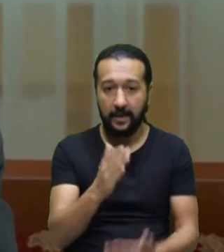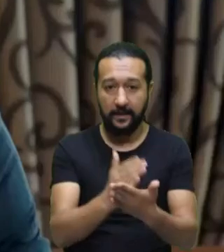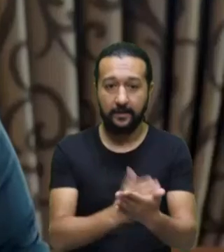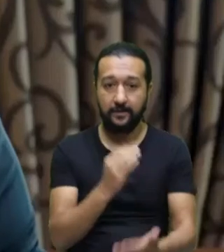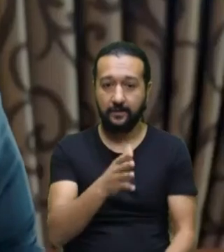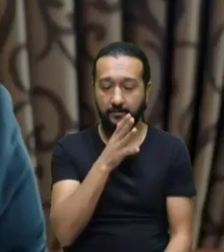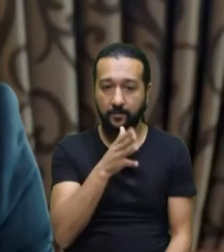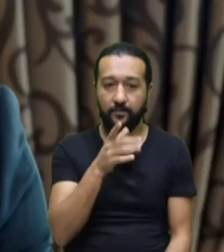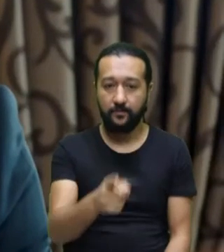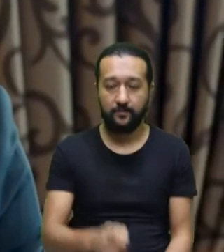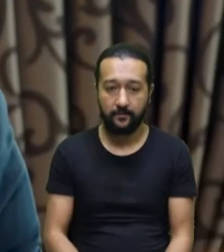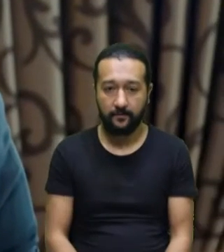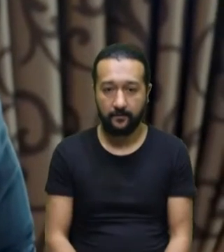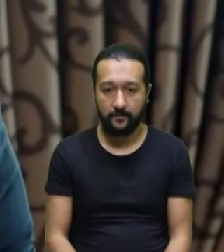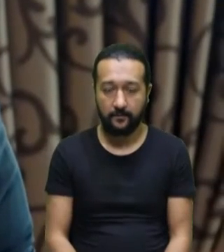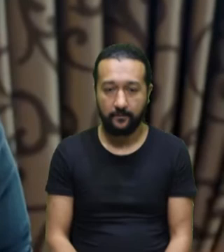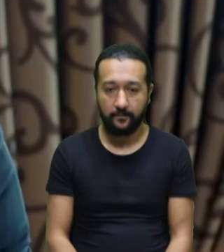Adetlerimizi iyi biliyorsunuz.